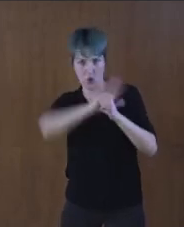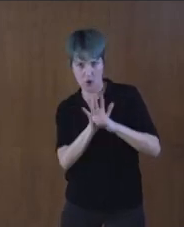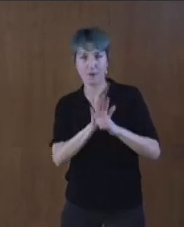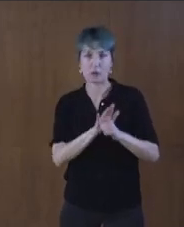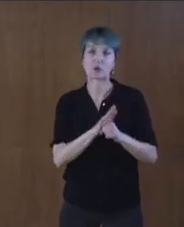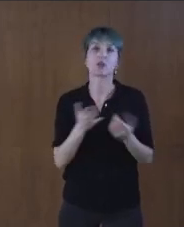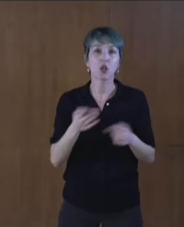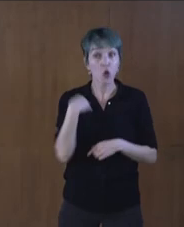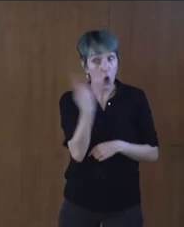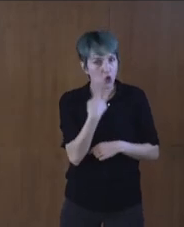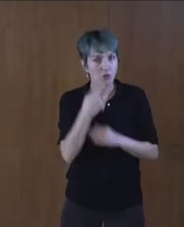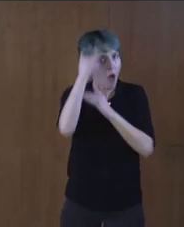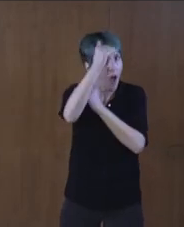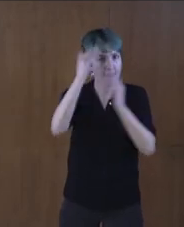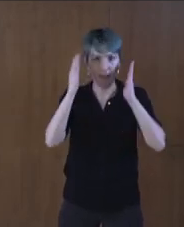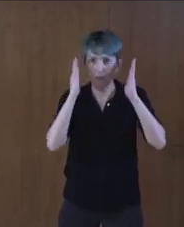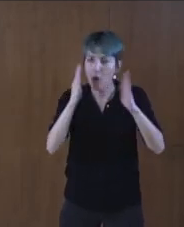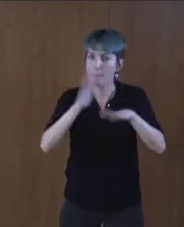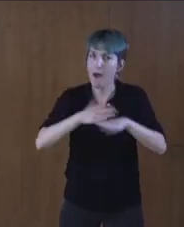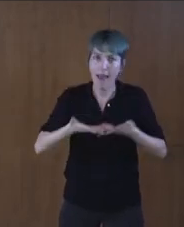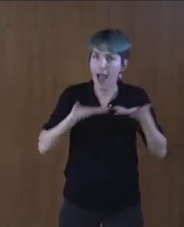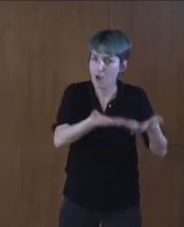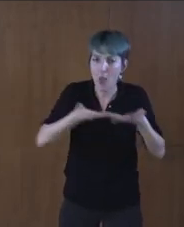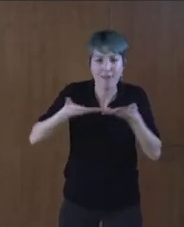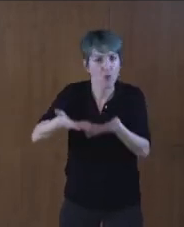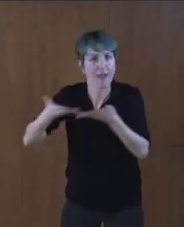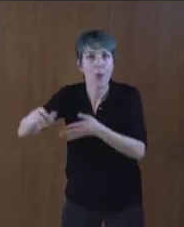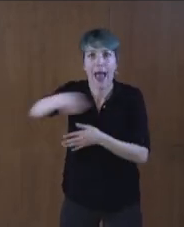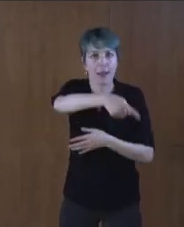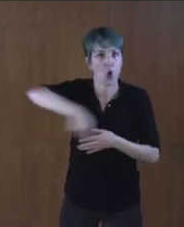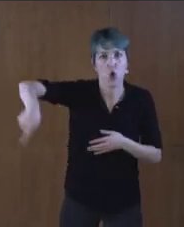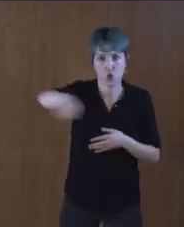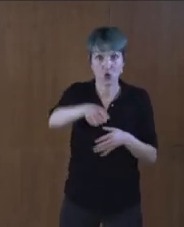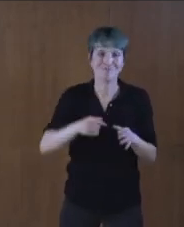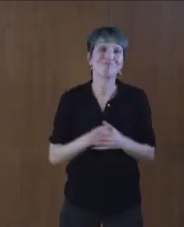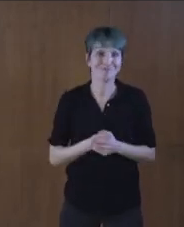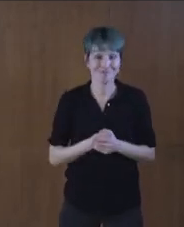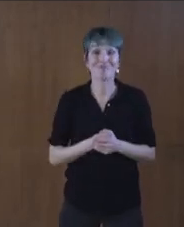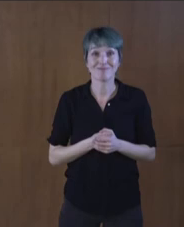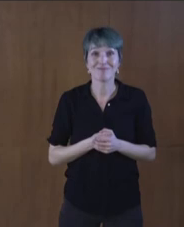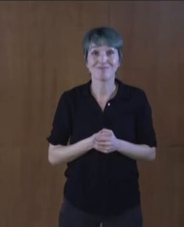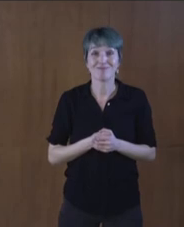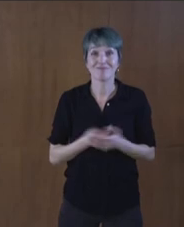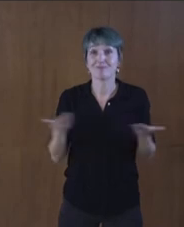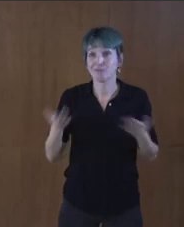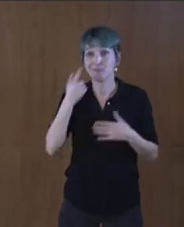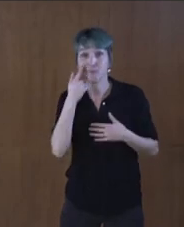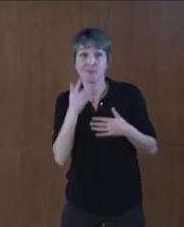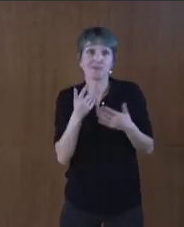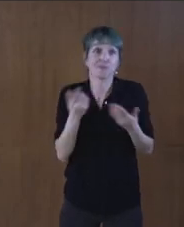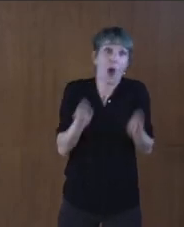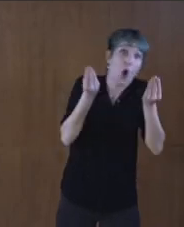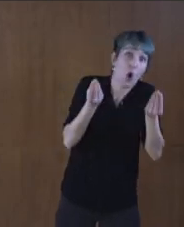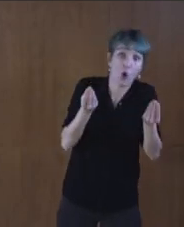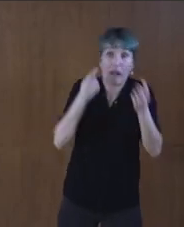Estem molt atents per mirar d'ajudar tothom i, amb més o menys traça, tenim